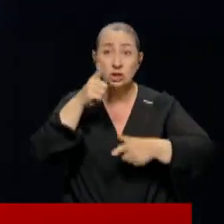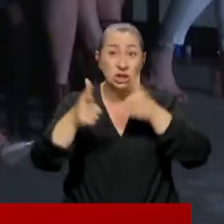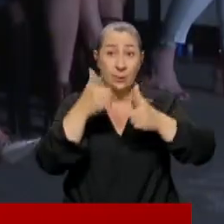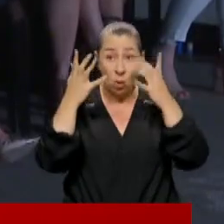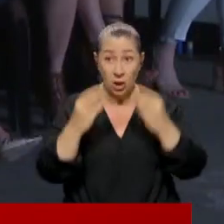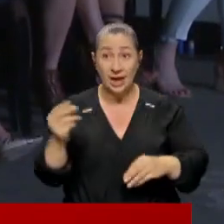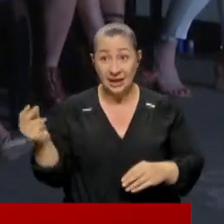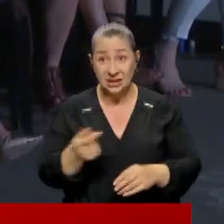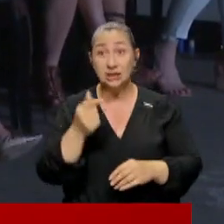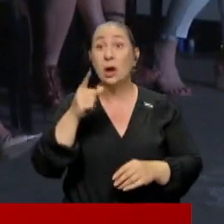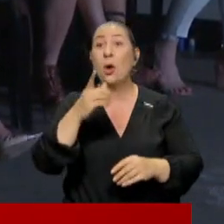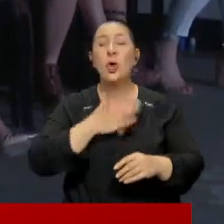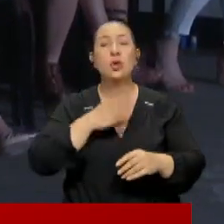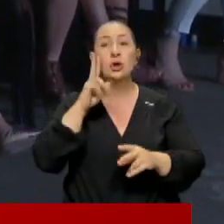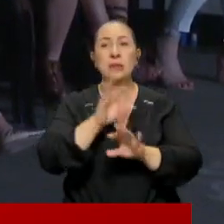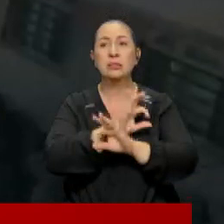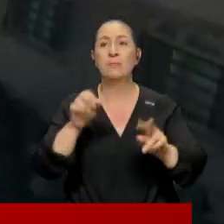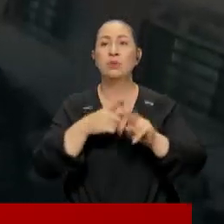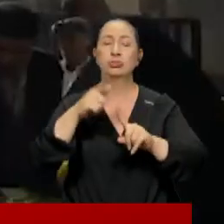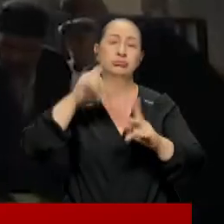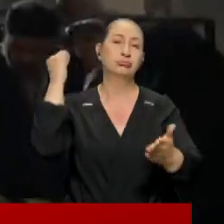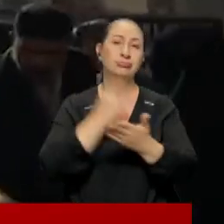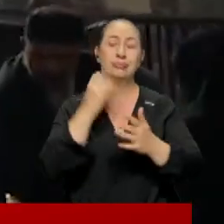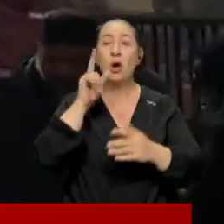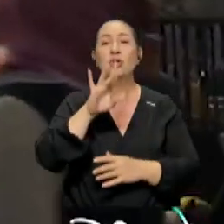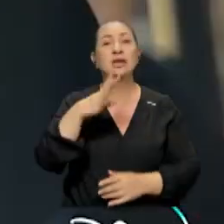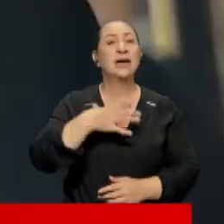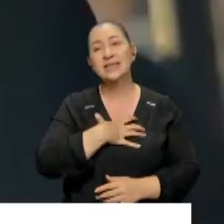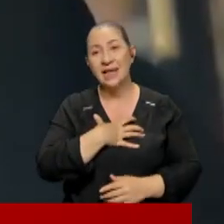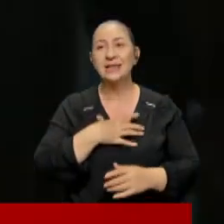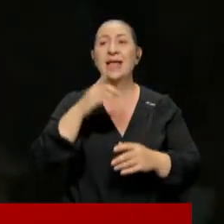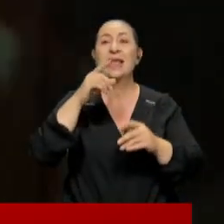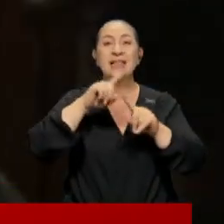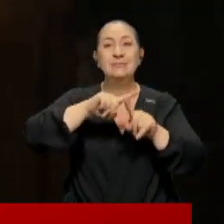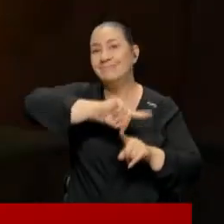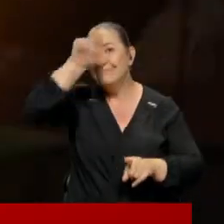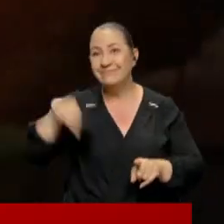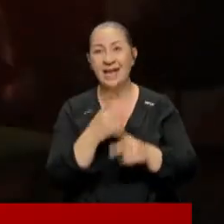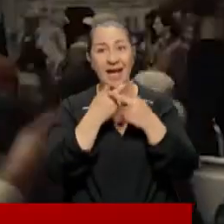çekimlere yapılan Kaçış ön gösterimde tam not aldı. 14 Haziran'da platformun